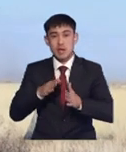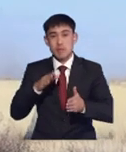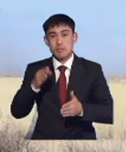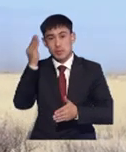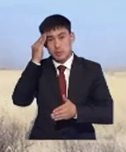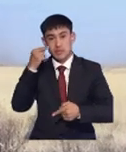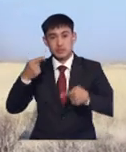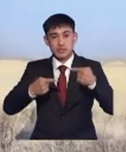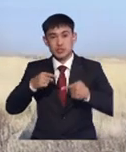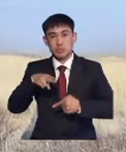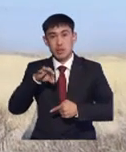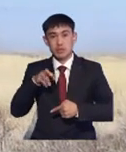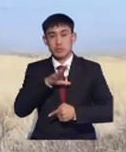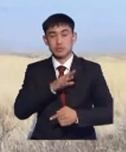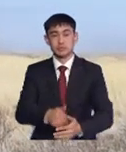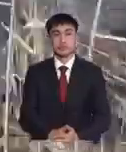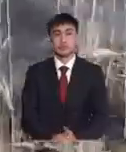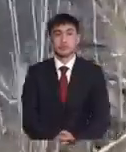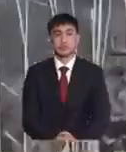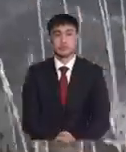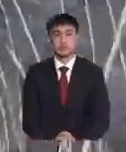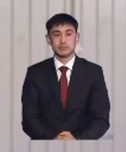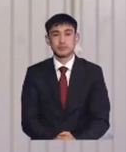и встречный пал.